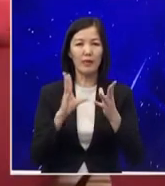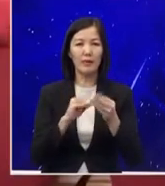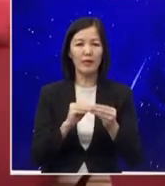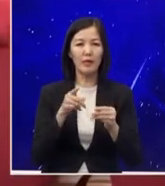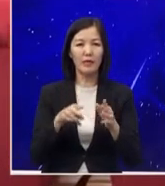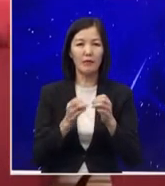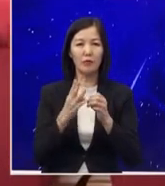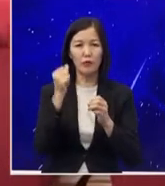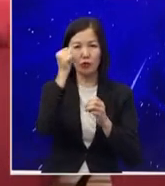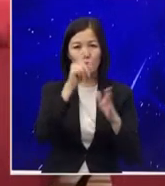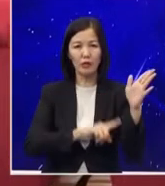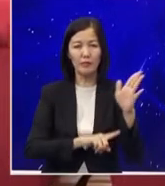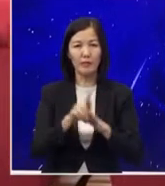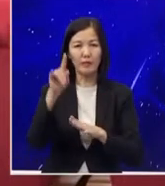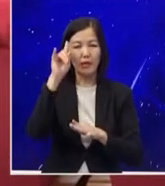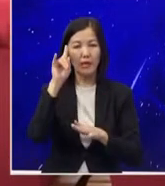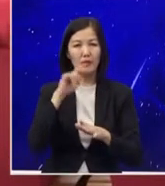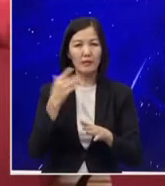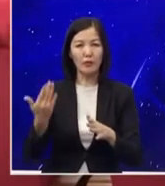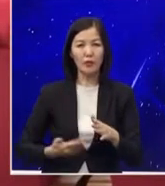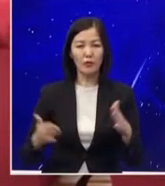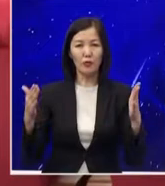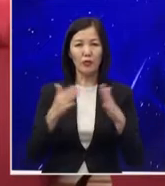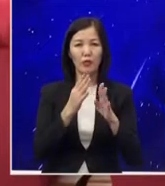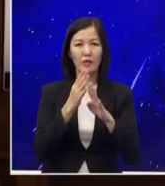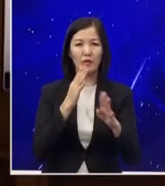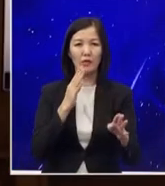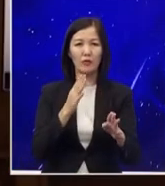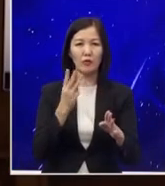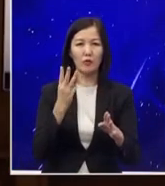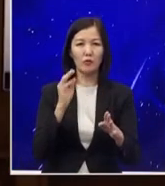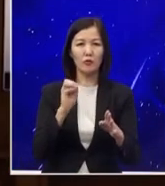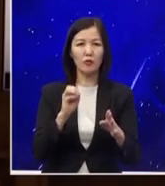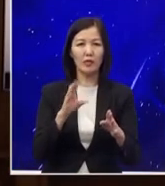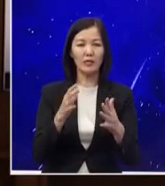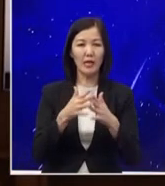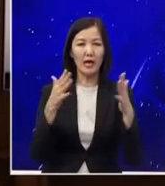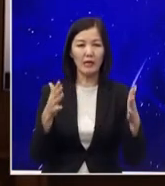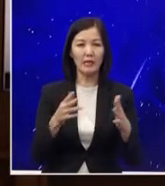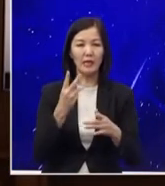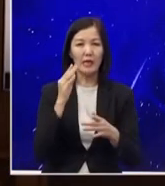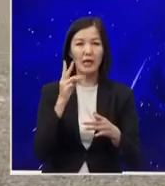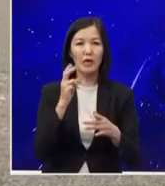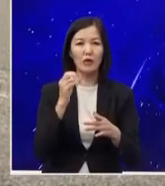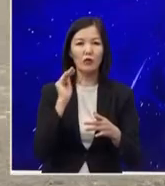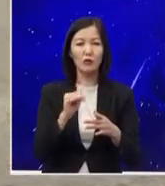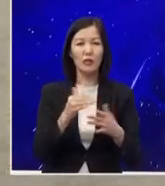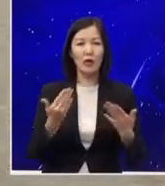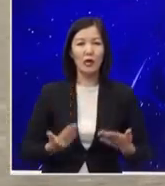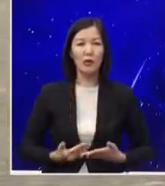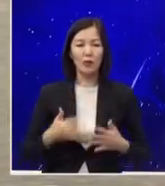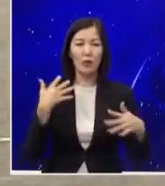сүйенсек, 2013 жылдан бастап елімізде тұрғын үйге кезекке тұрған адамдар саны 3 есеге артқан. Оның 200